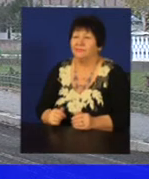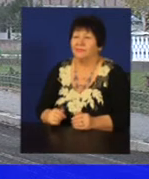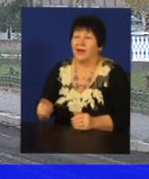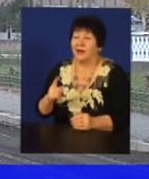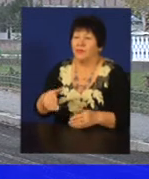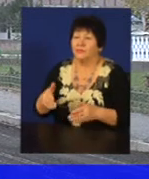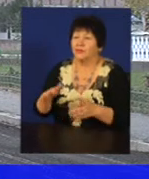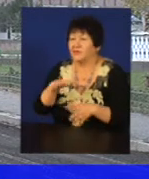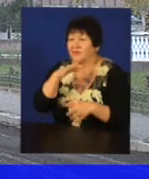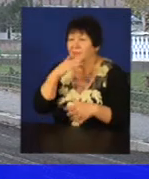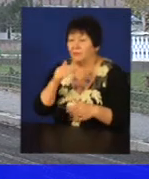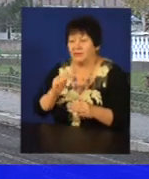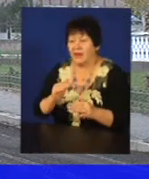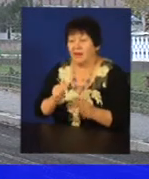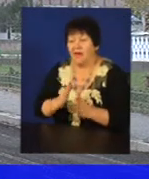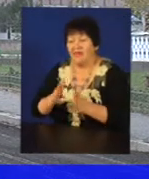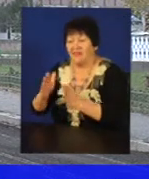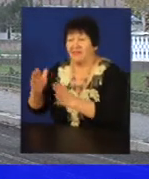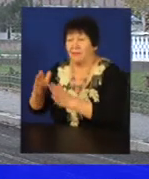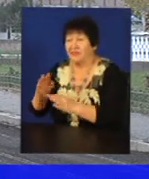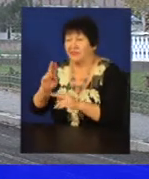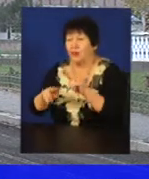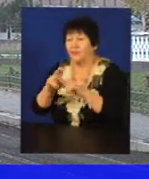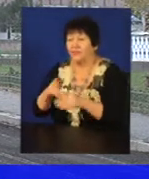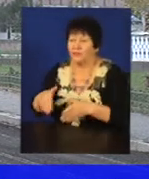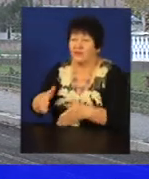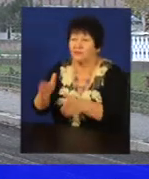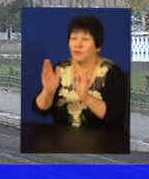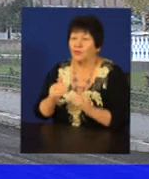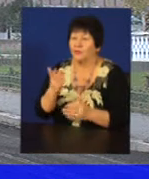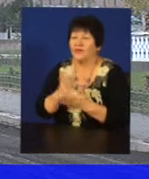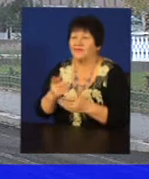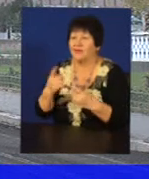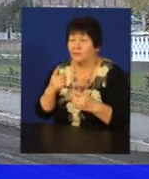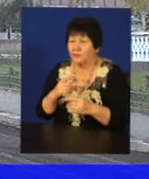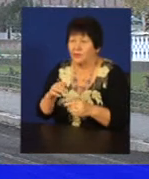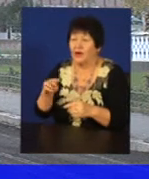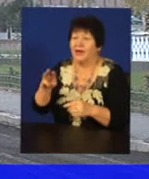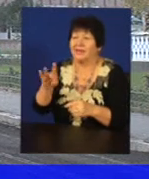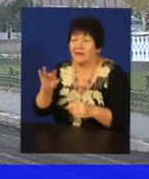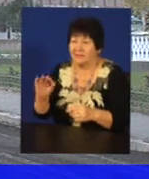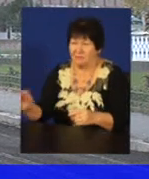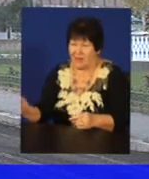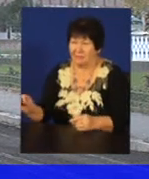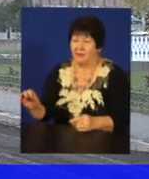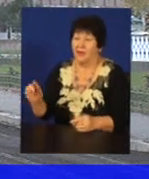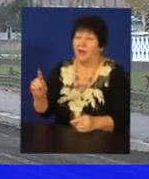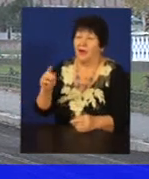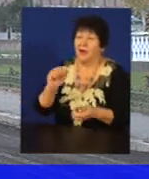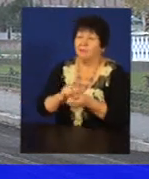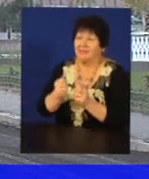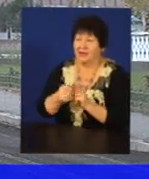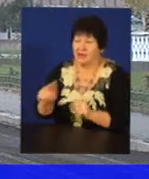La un drum sunt mai multe etape de construcție a drumului. Este vorba de terasament,